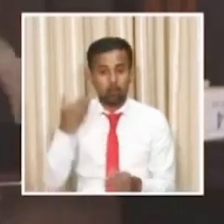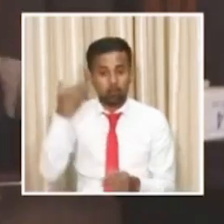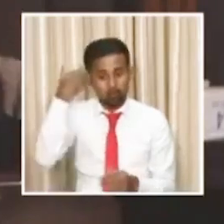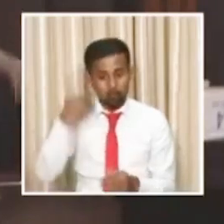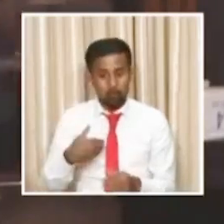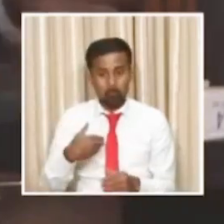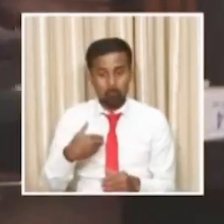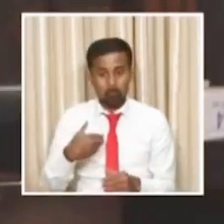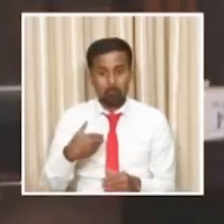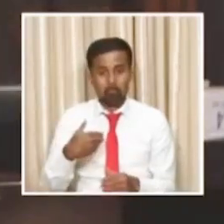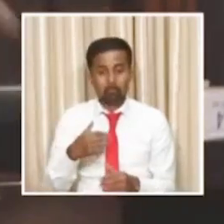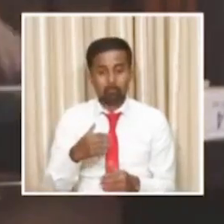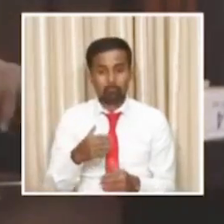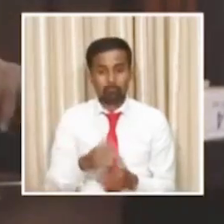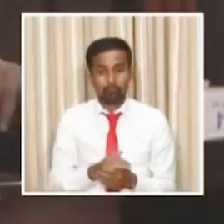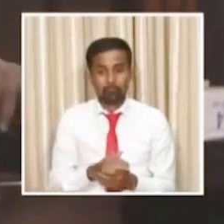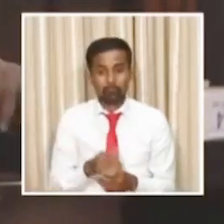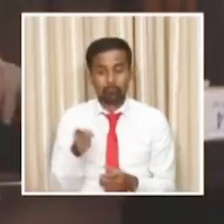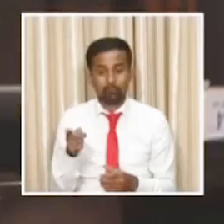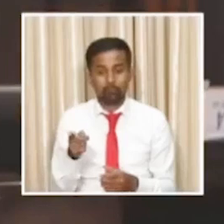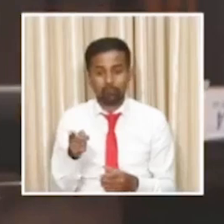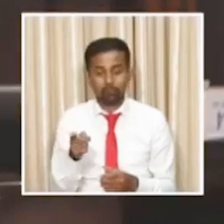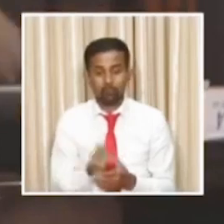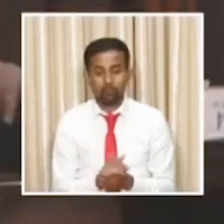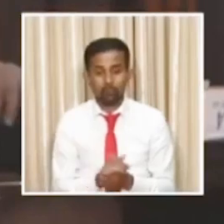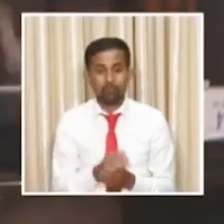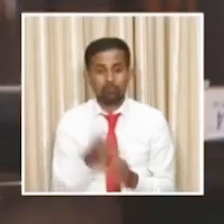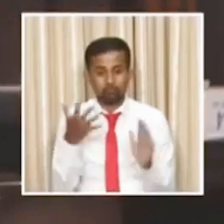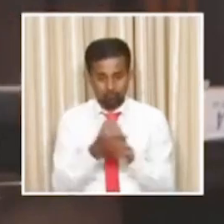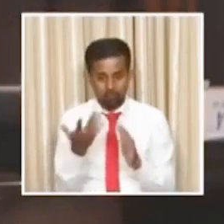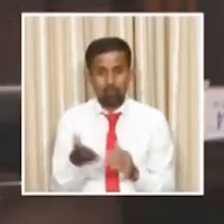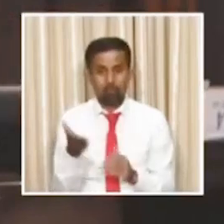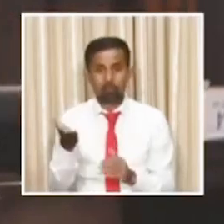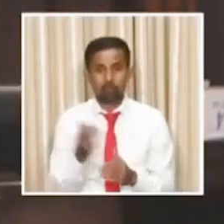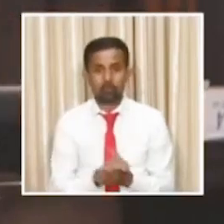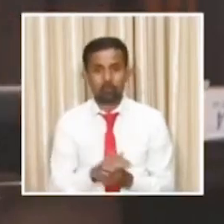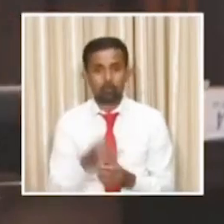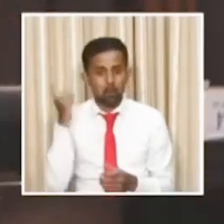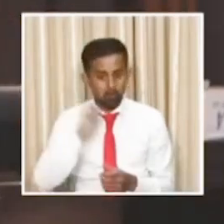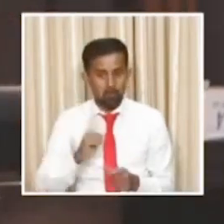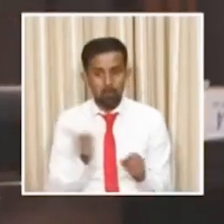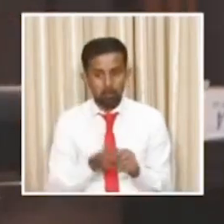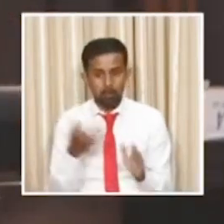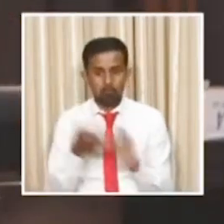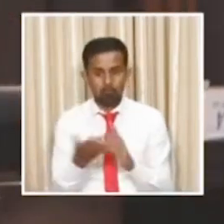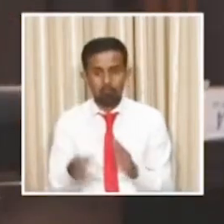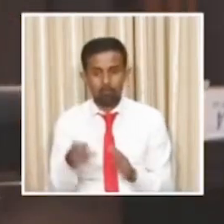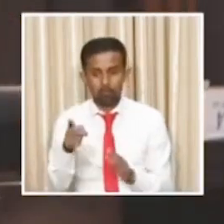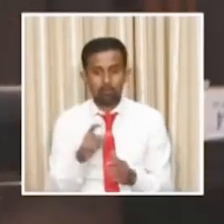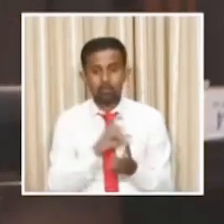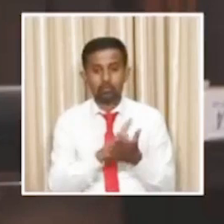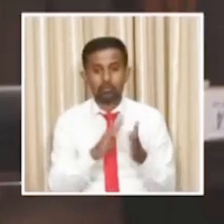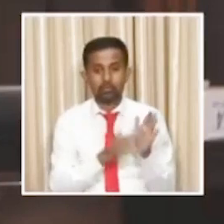கூட்டத்துக்கு சிறையில் இருக்கும் போது கூட வருகை தந்திருந்தார். இவ்வாறான பல சம்பவங்கள் இடம்பெற்றுள்ளன. ஆனால் நாடாளுமன்ற உறுப்பினர்